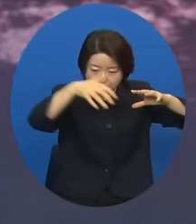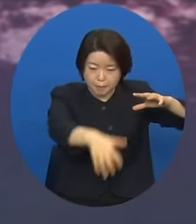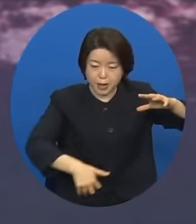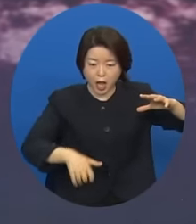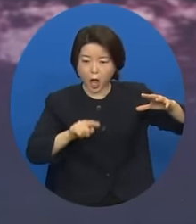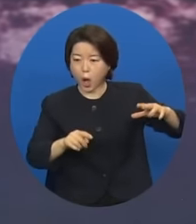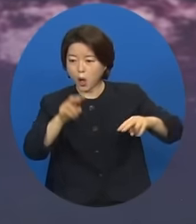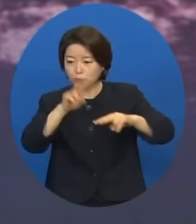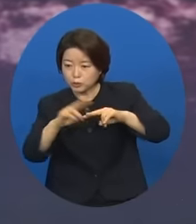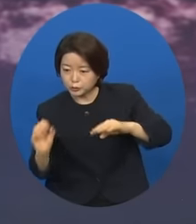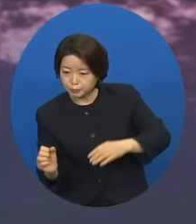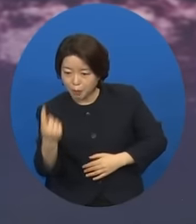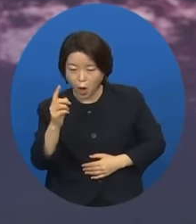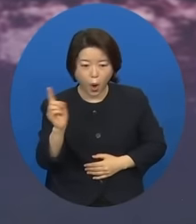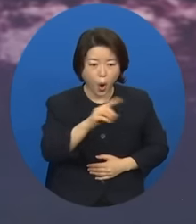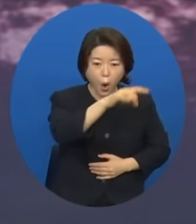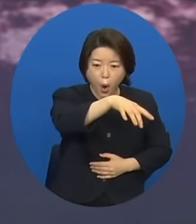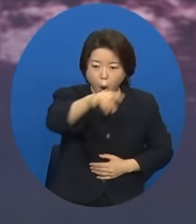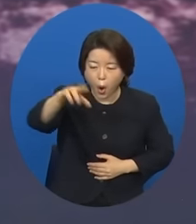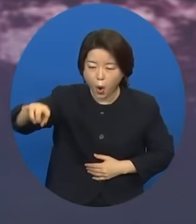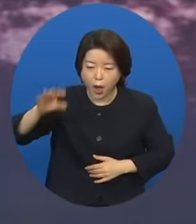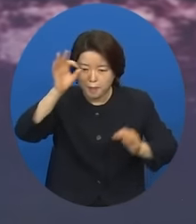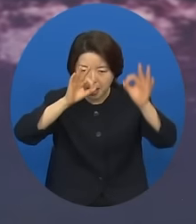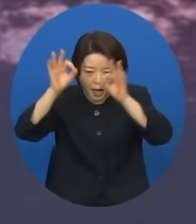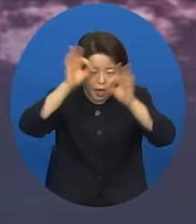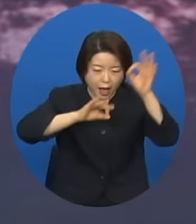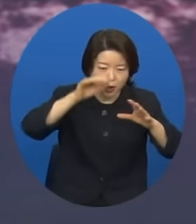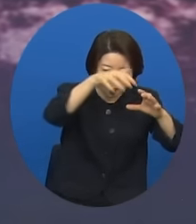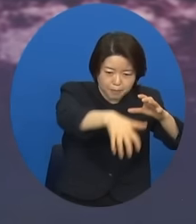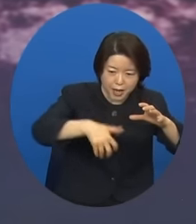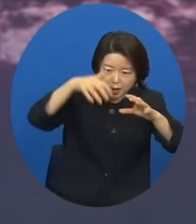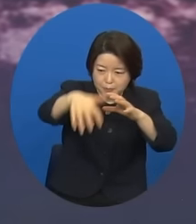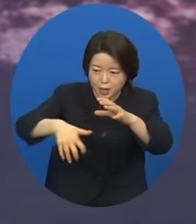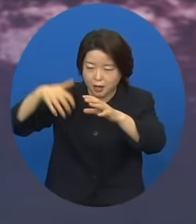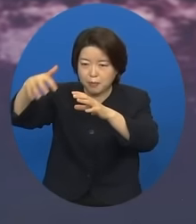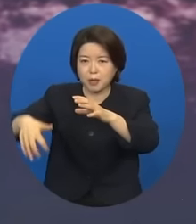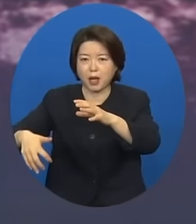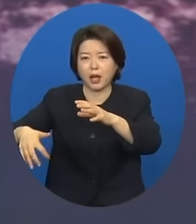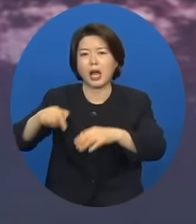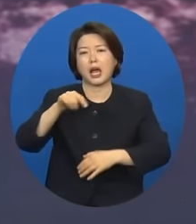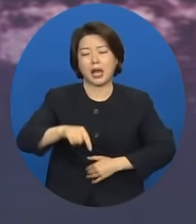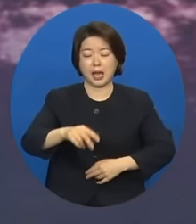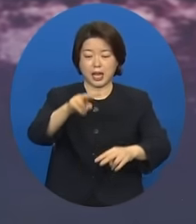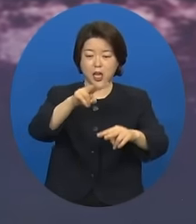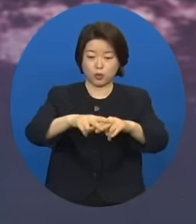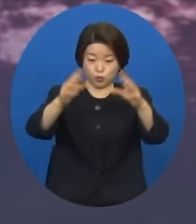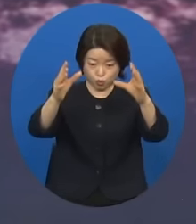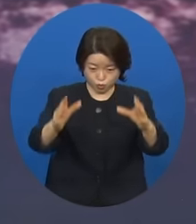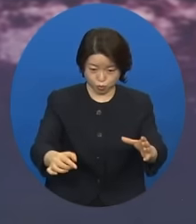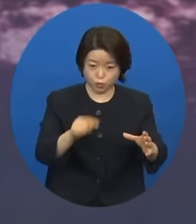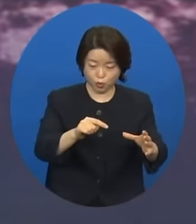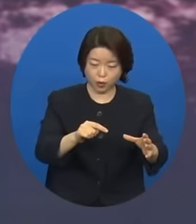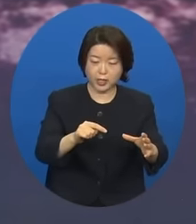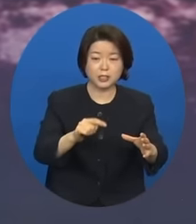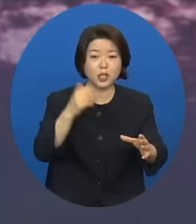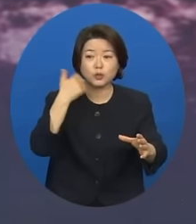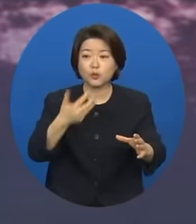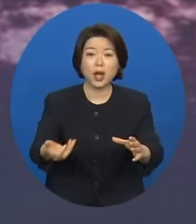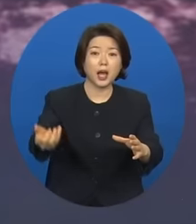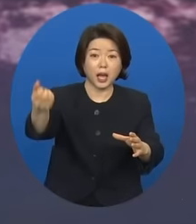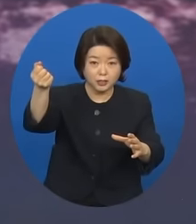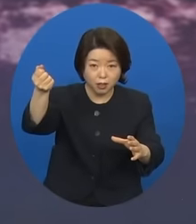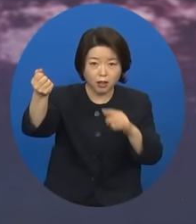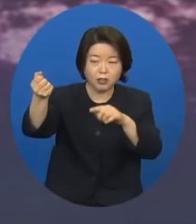근원을 찾아서 우물을 파는 거죠 그래서 그 우물에서 물을 많이 얻었습니다 그래서 우물을 누군가가 소유했다는 것은